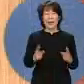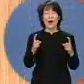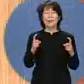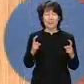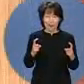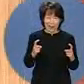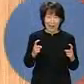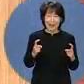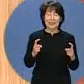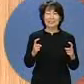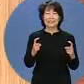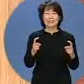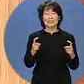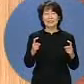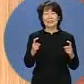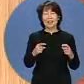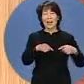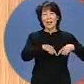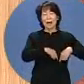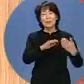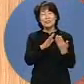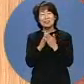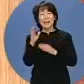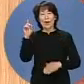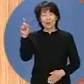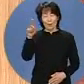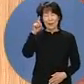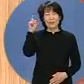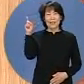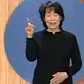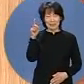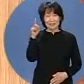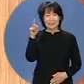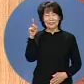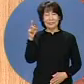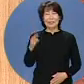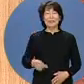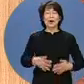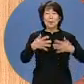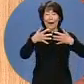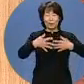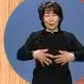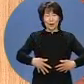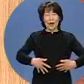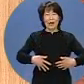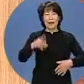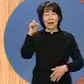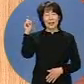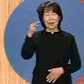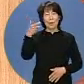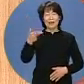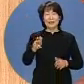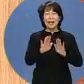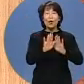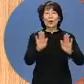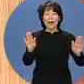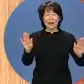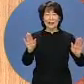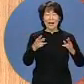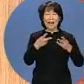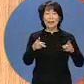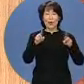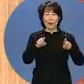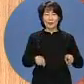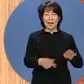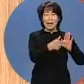こんにちは。ラブリータウン生駒の時間です。この番組は生駒市で行われた催